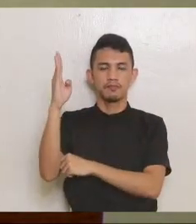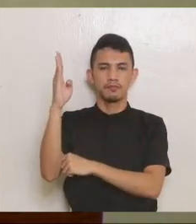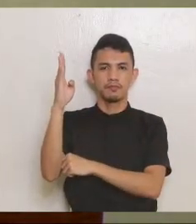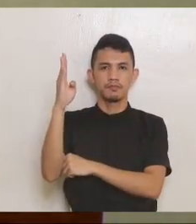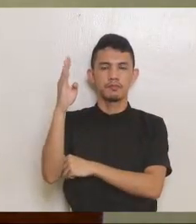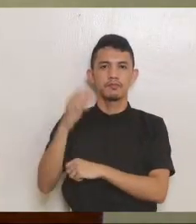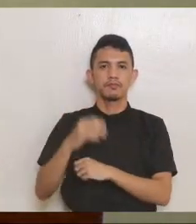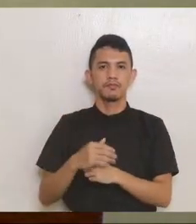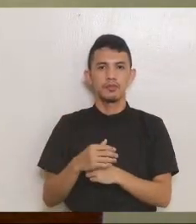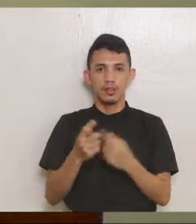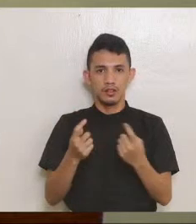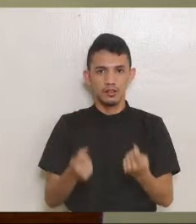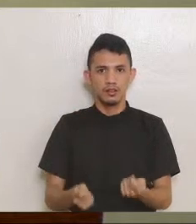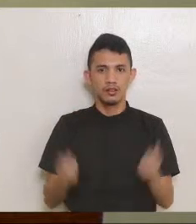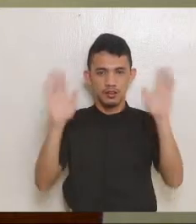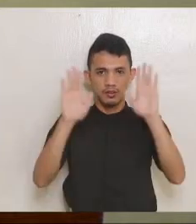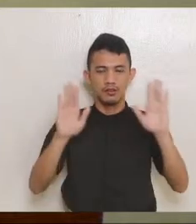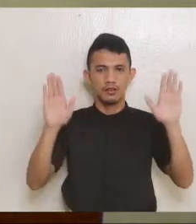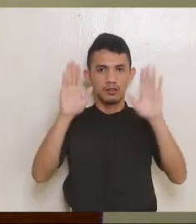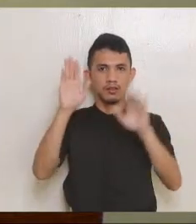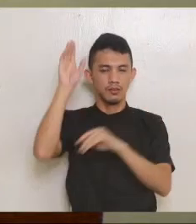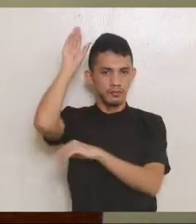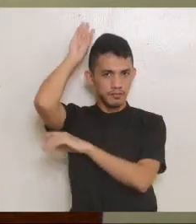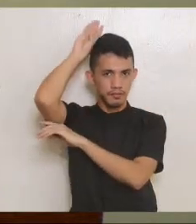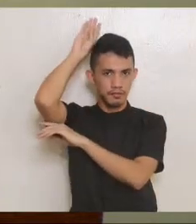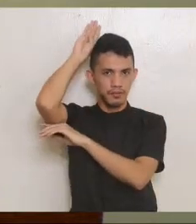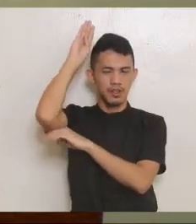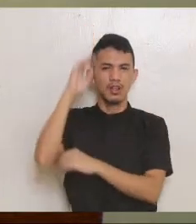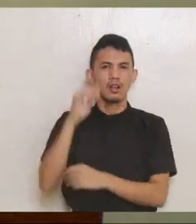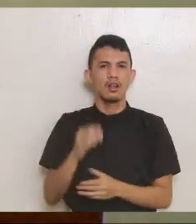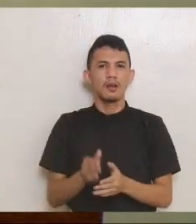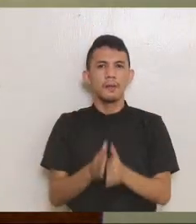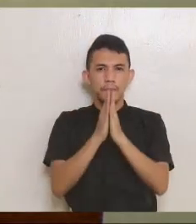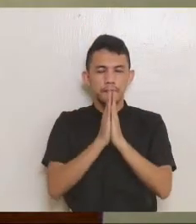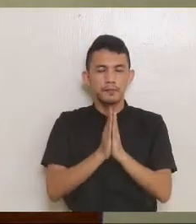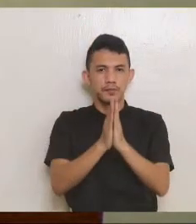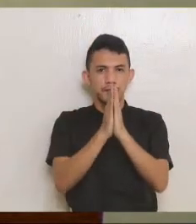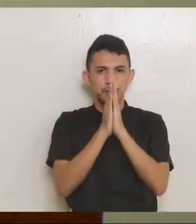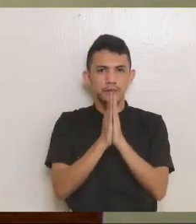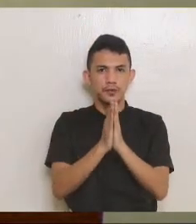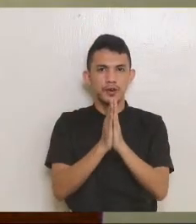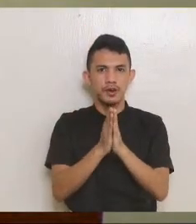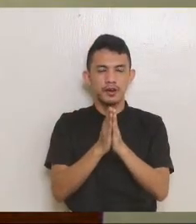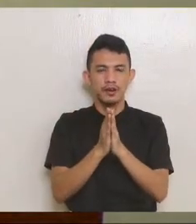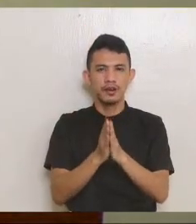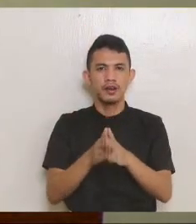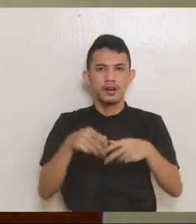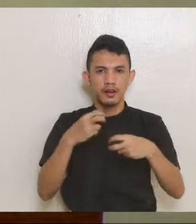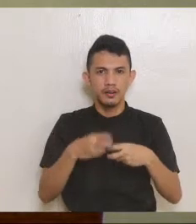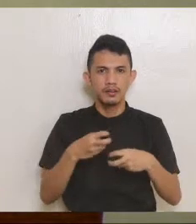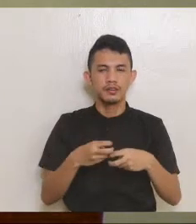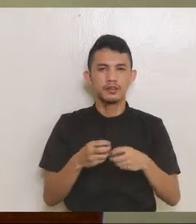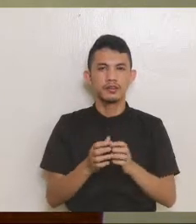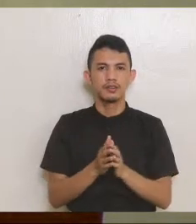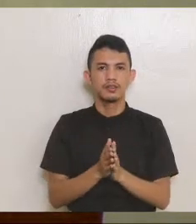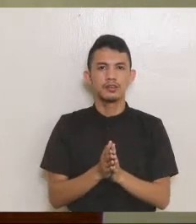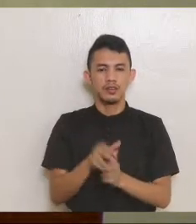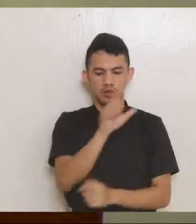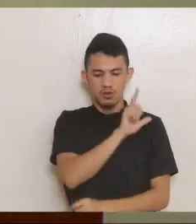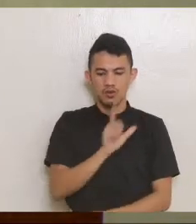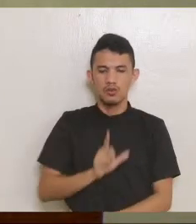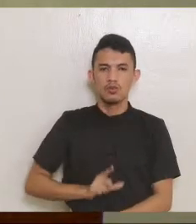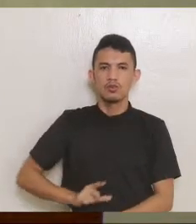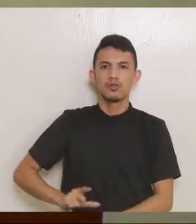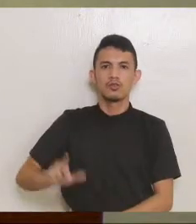sa Pentecostes, mag-ampo kitag hugot, siguro maingon ta, "Ginoo, ipadala ang imong